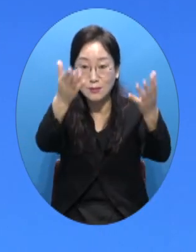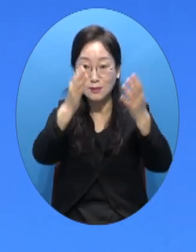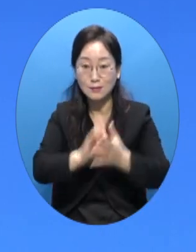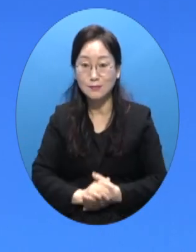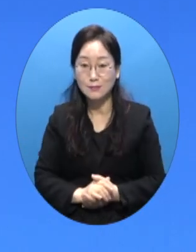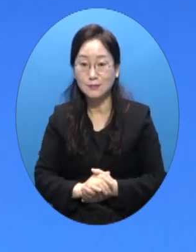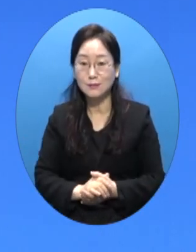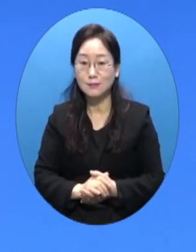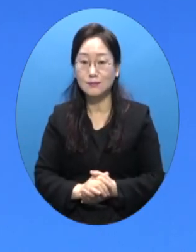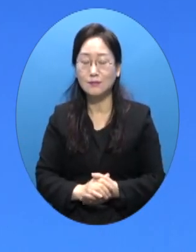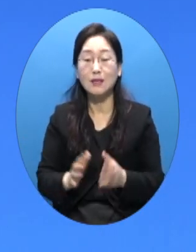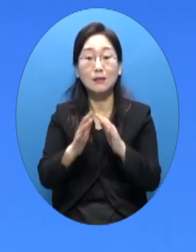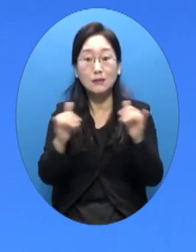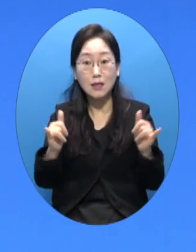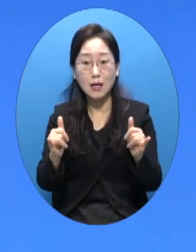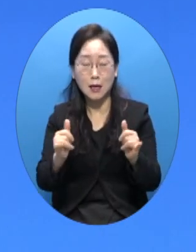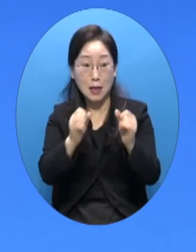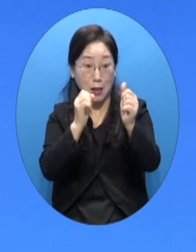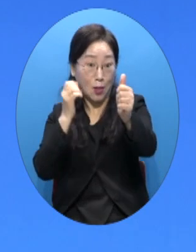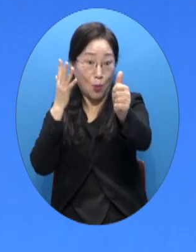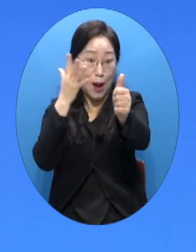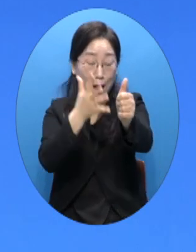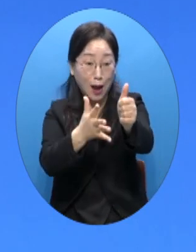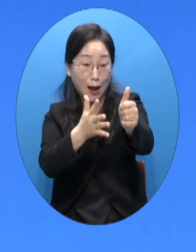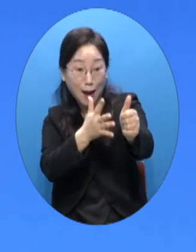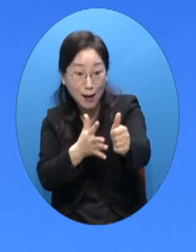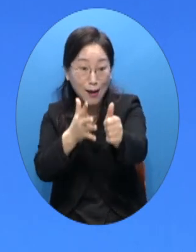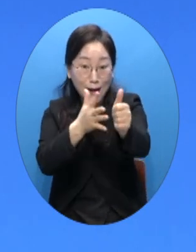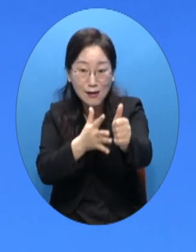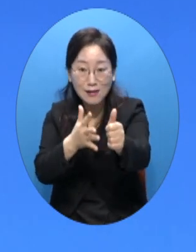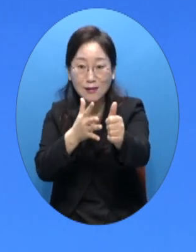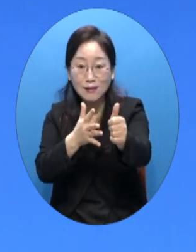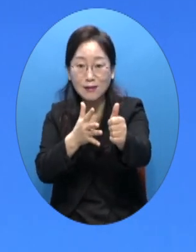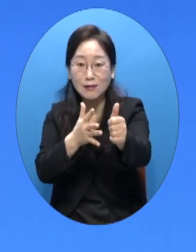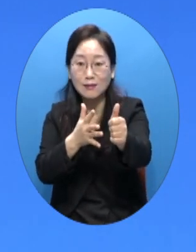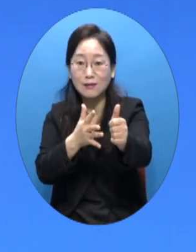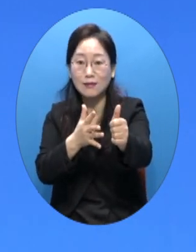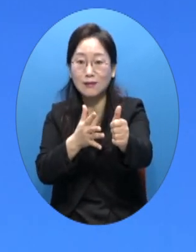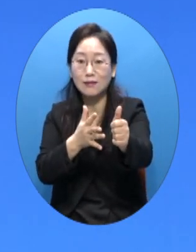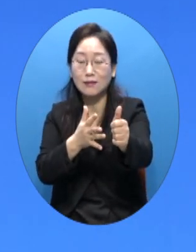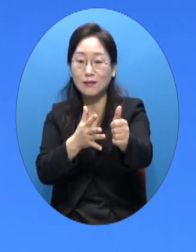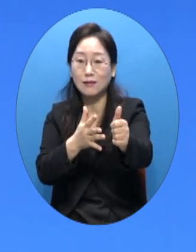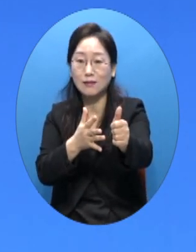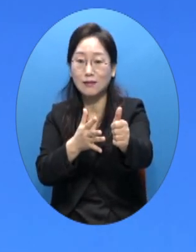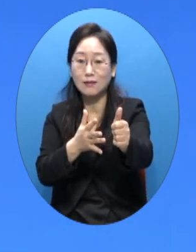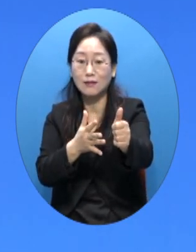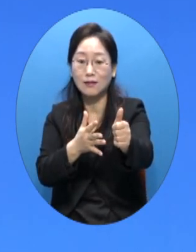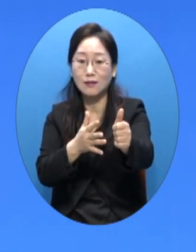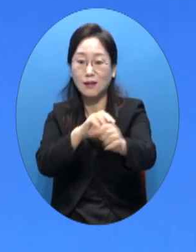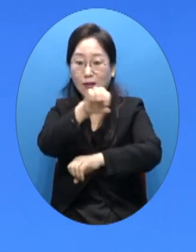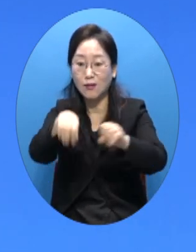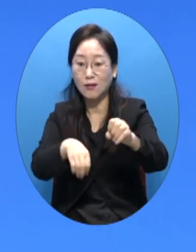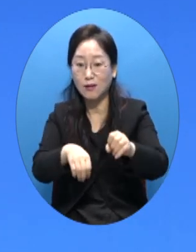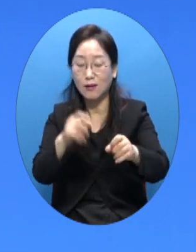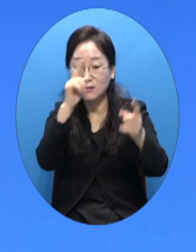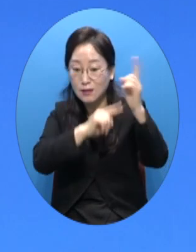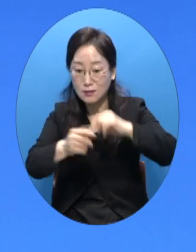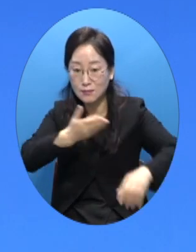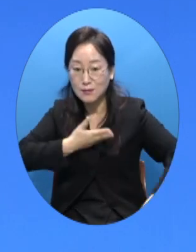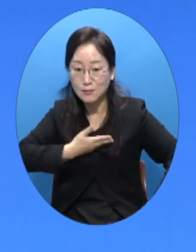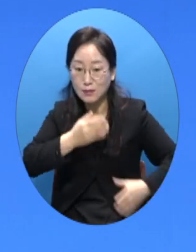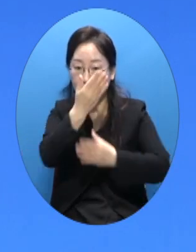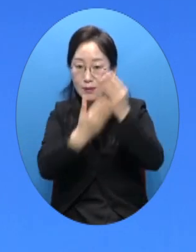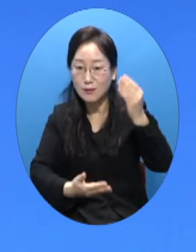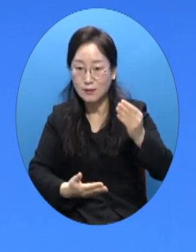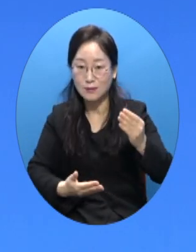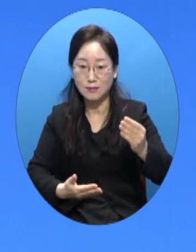아멘 사람 앞에 주소고 사람 따라다니다가 오히려 상처를 받고 낙심할